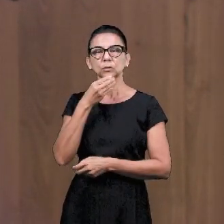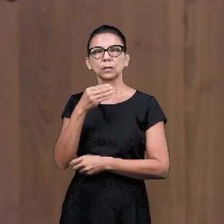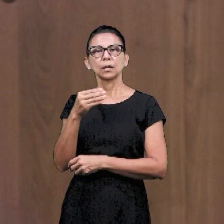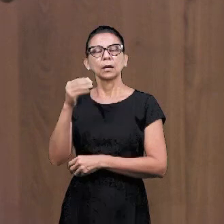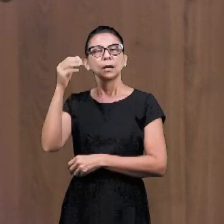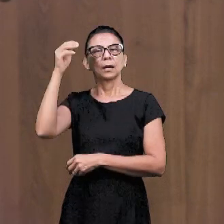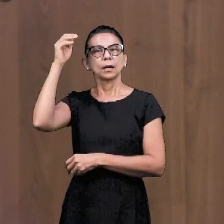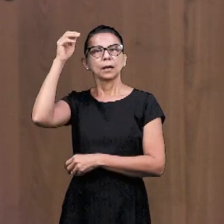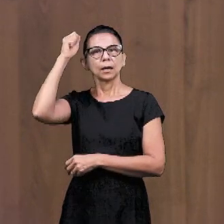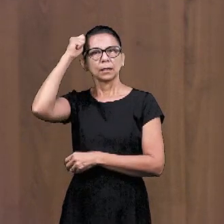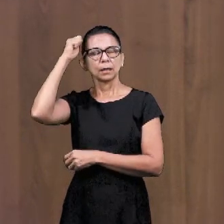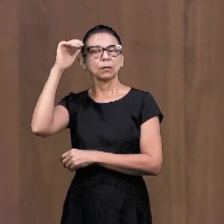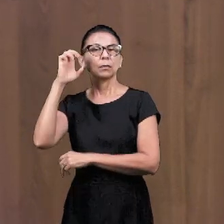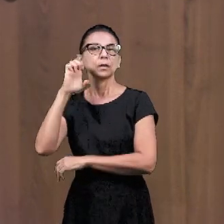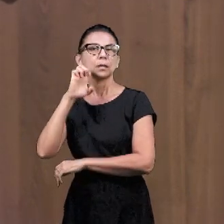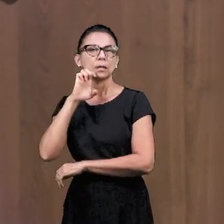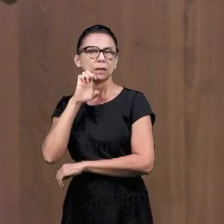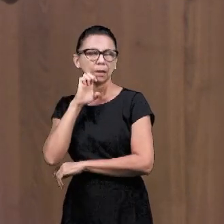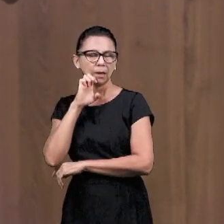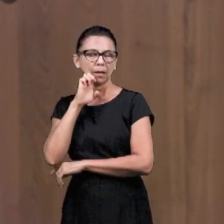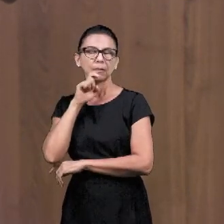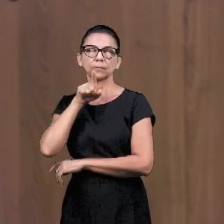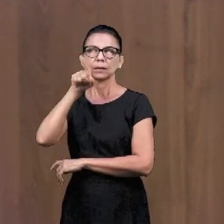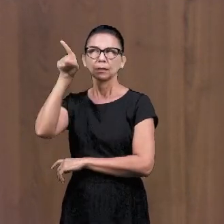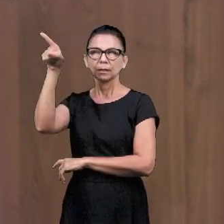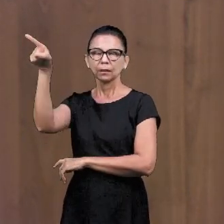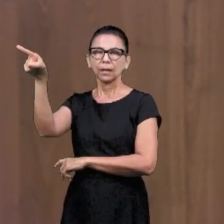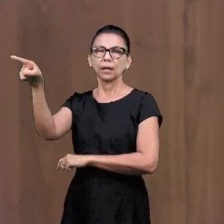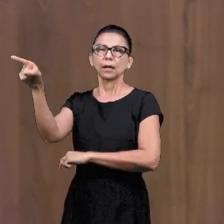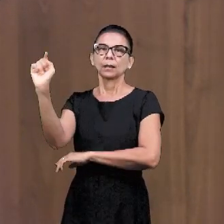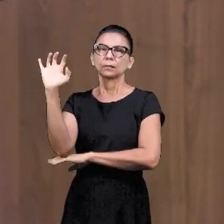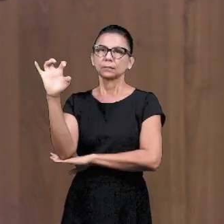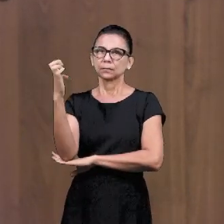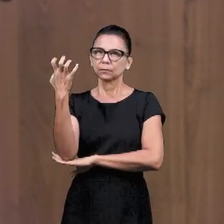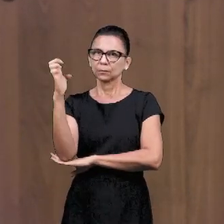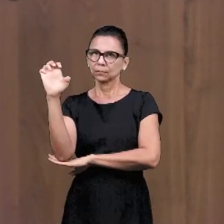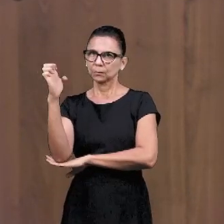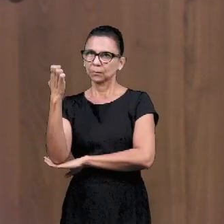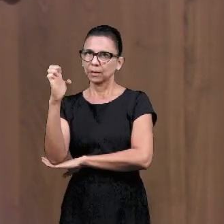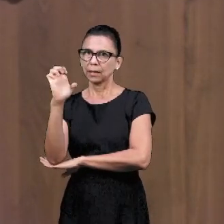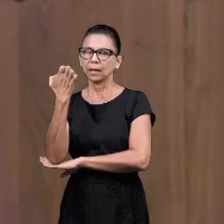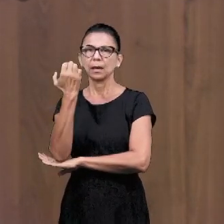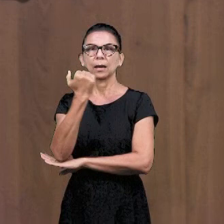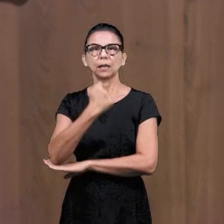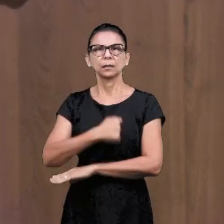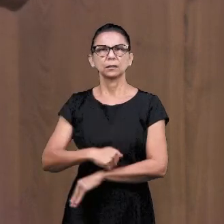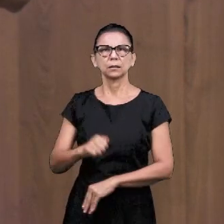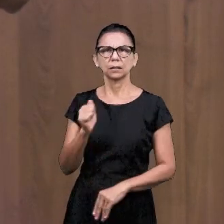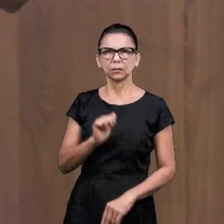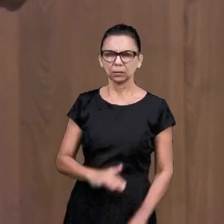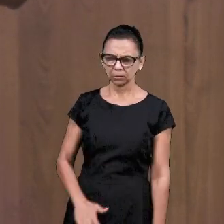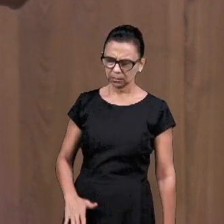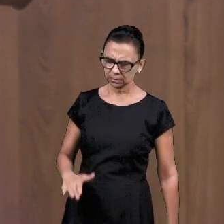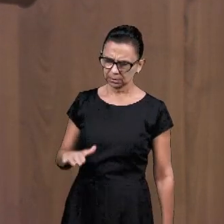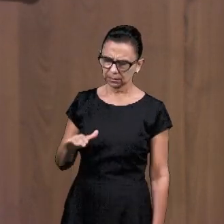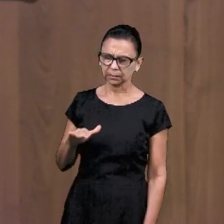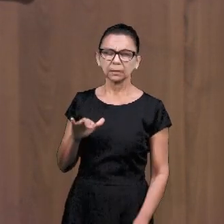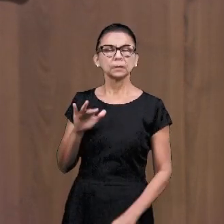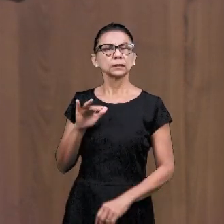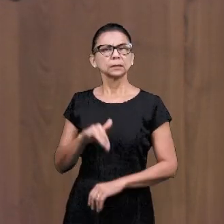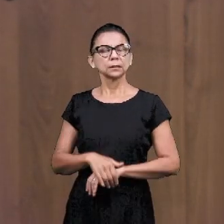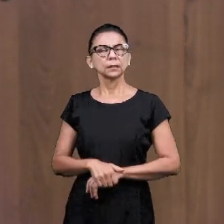Jardin d'Éden avec ses parents. Et il a grandi en écoutant le son avec la terre, les